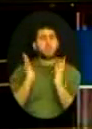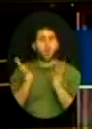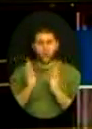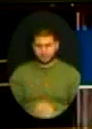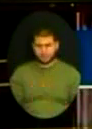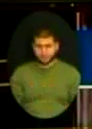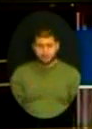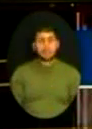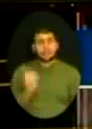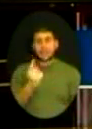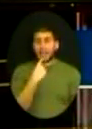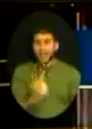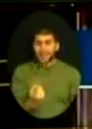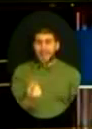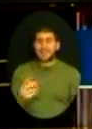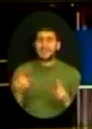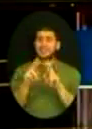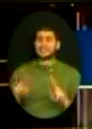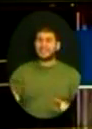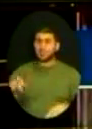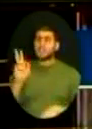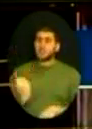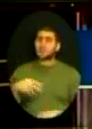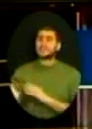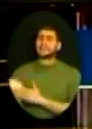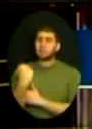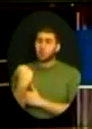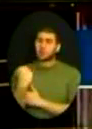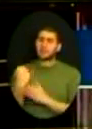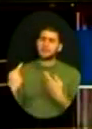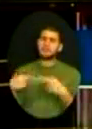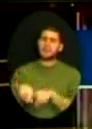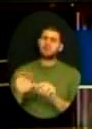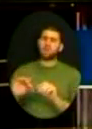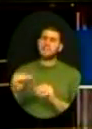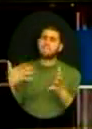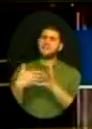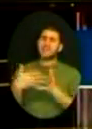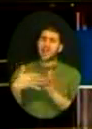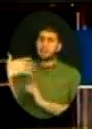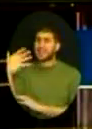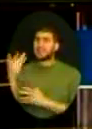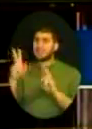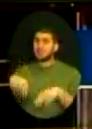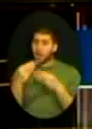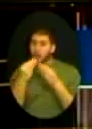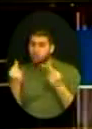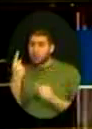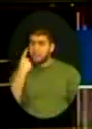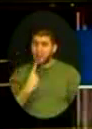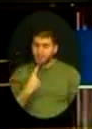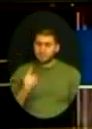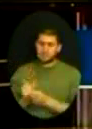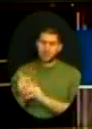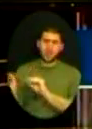ואיום. עכשיו צריך להגיד שלנציבות יש סמכות מקבילה לסמכות של המבקר, שאם עולה חשש לפלילים,